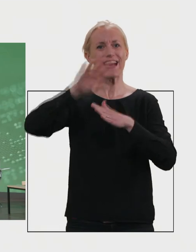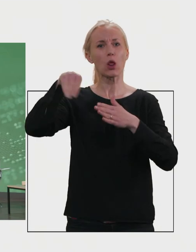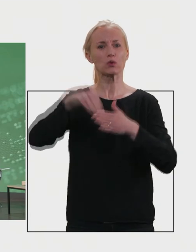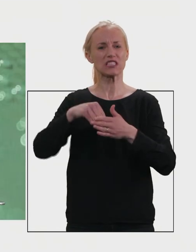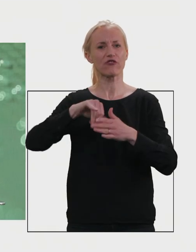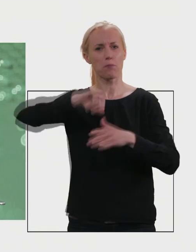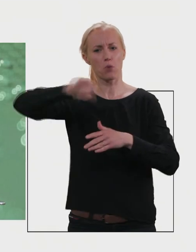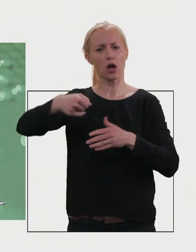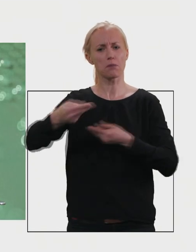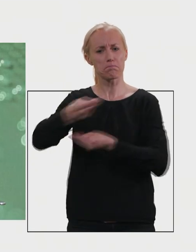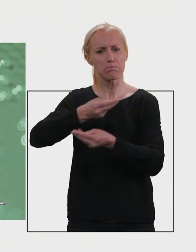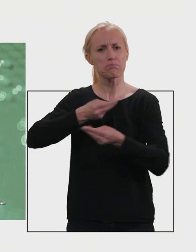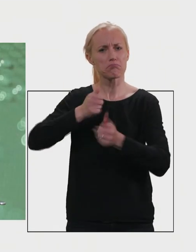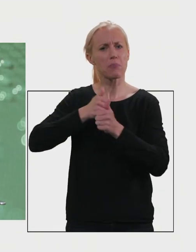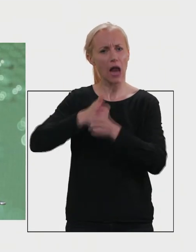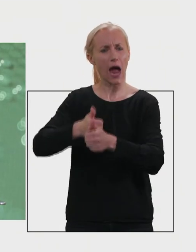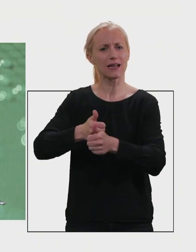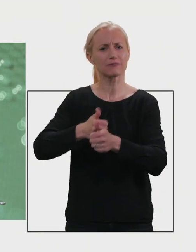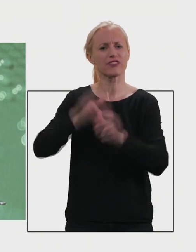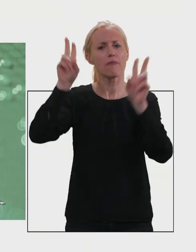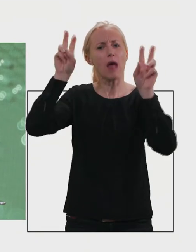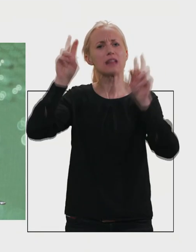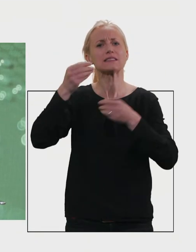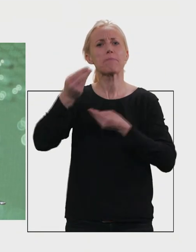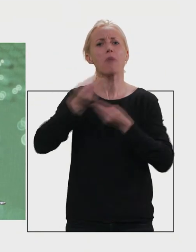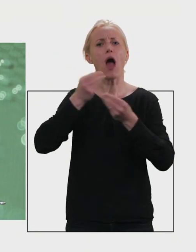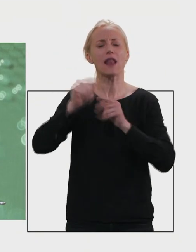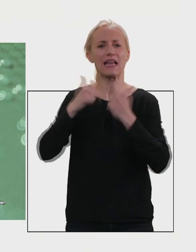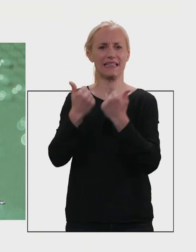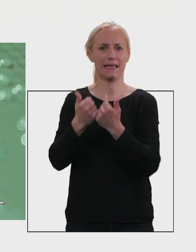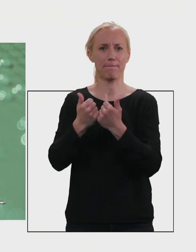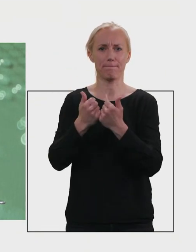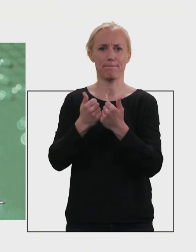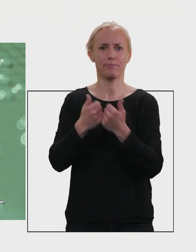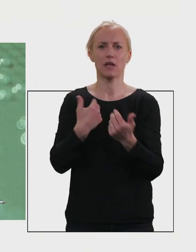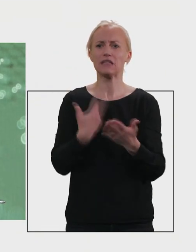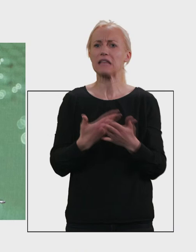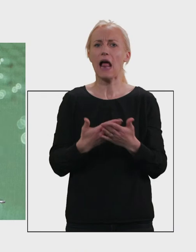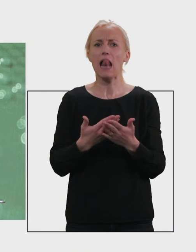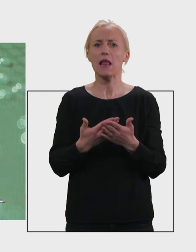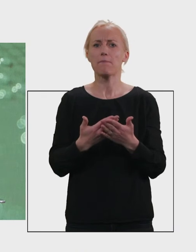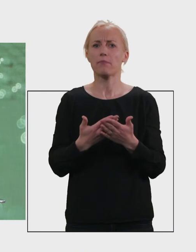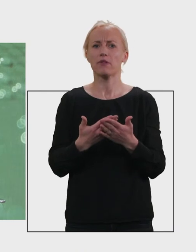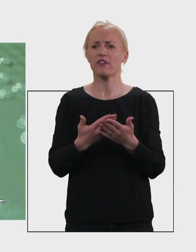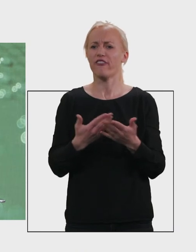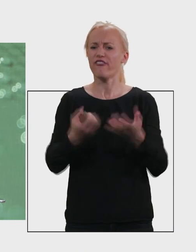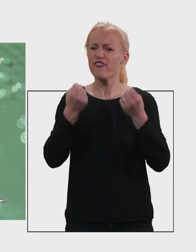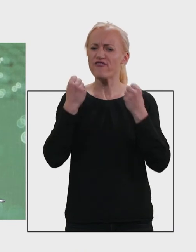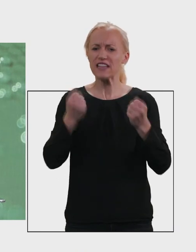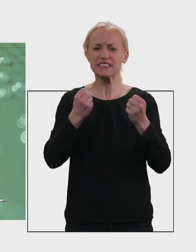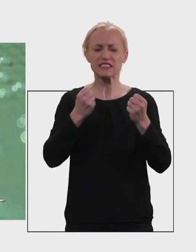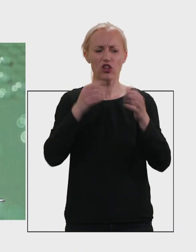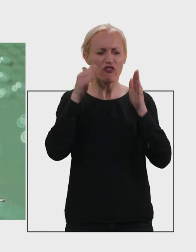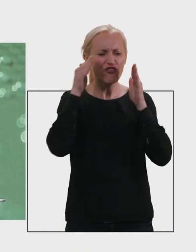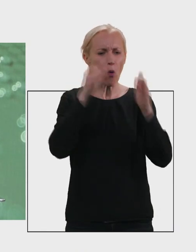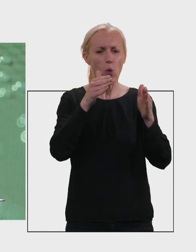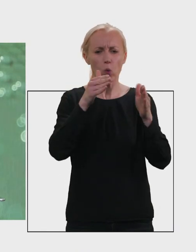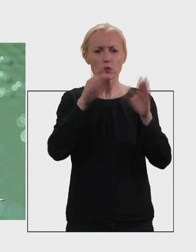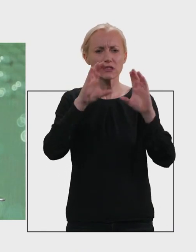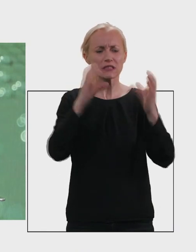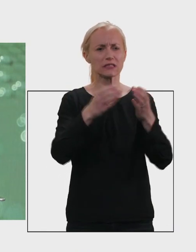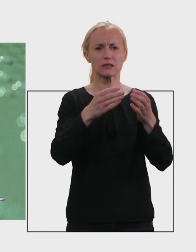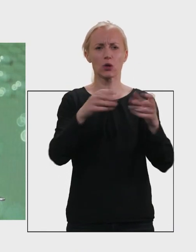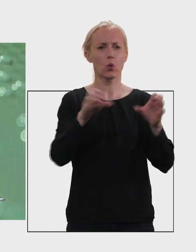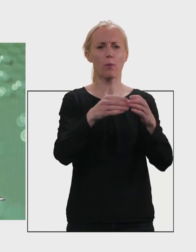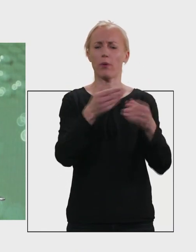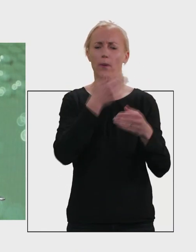als Beraterteam sozusagen. Mhm. Dabei gibt es bei uns keine festen Fokusgruppen, also Beratergruppen, okay, sondern wir schauen